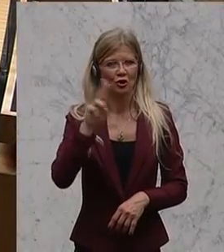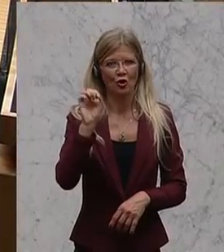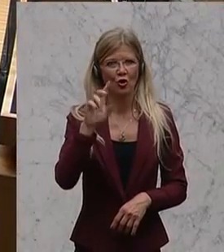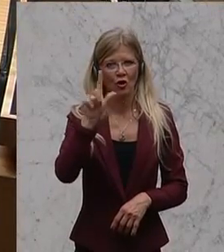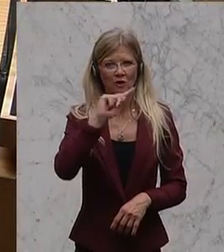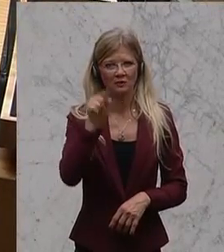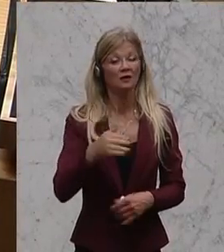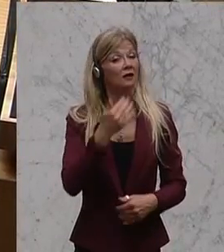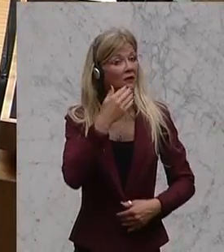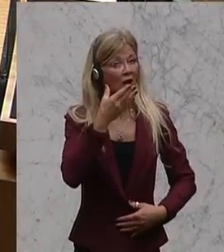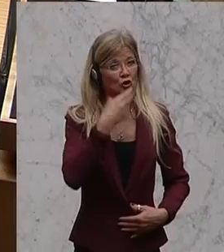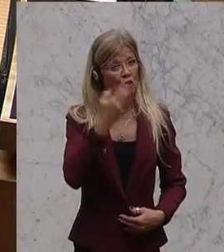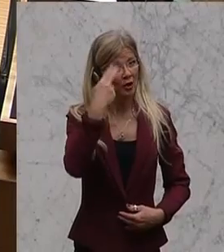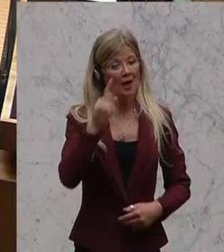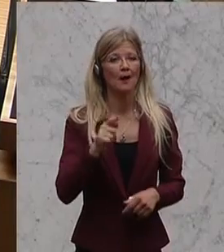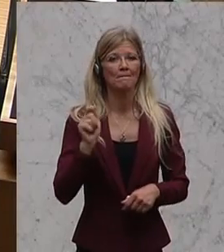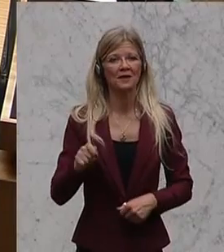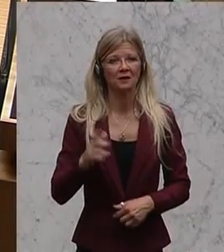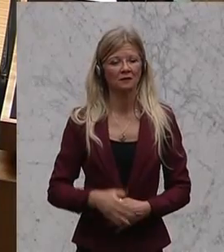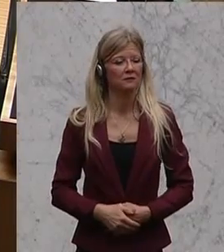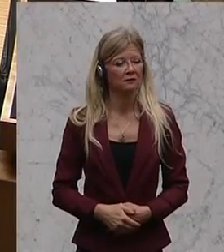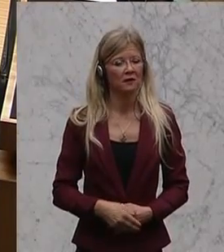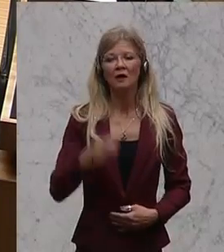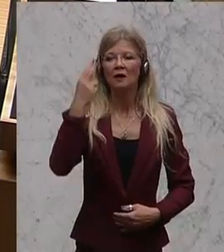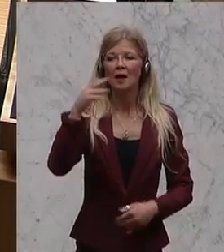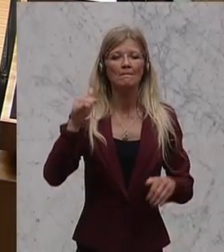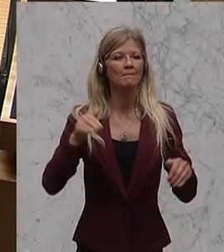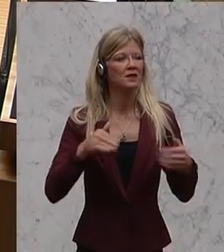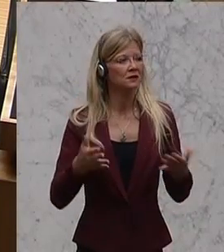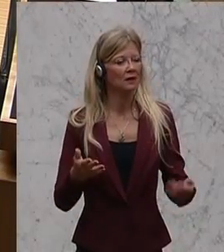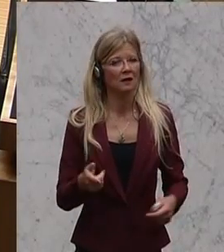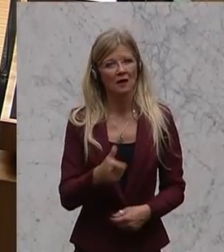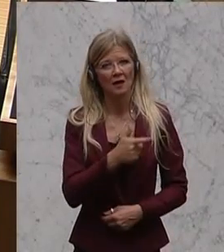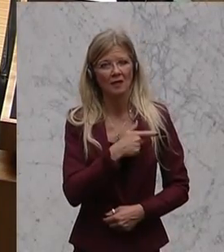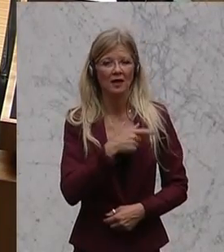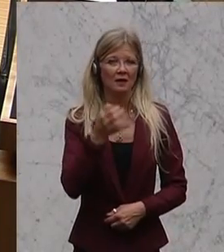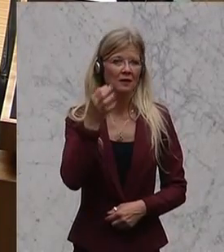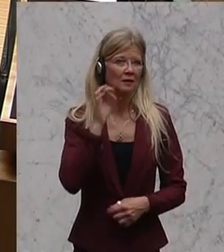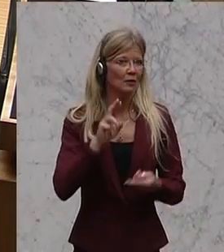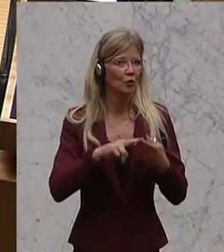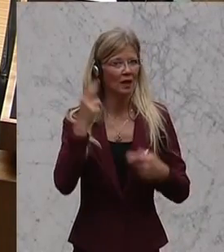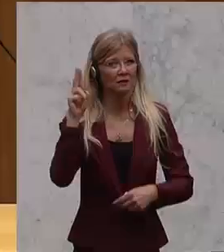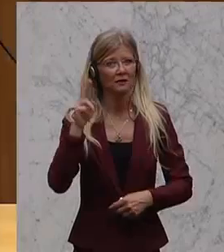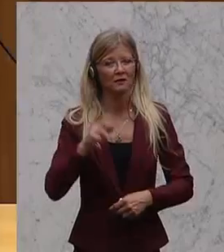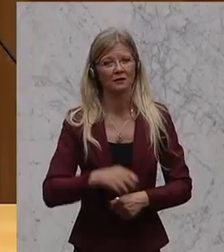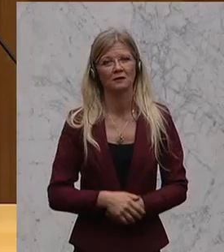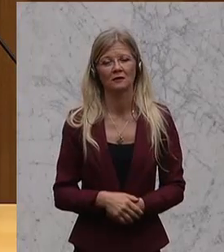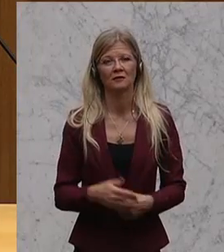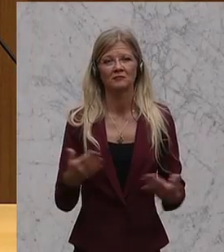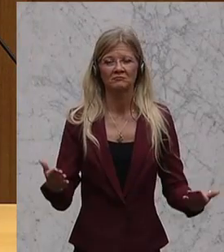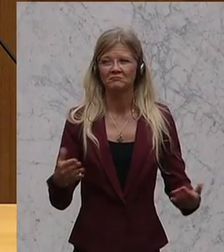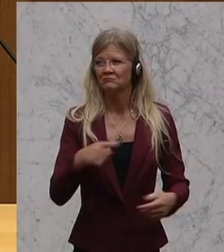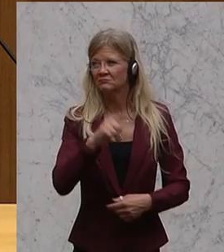Dankeschön, Herr Präsident, Herr Minister, liebe Damen und Herren. Als